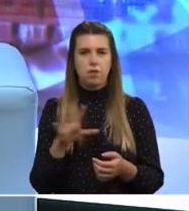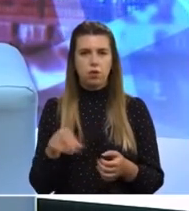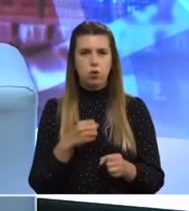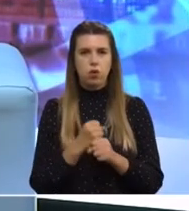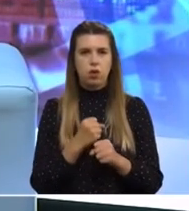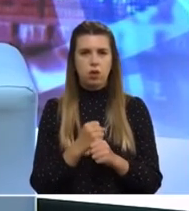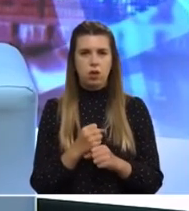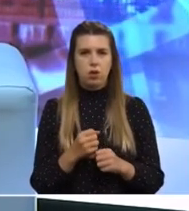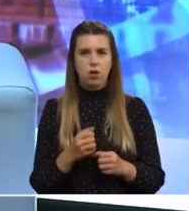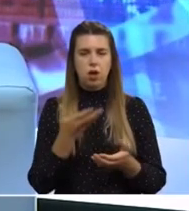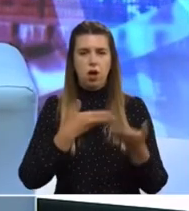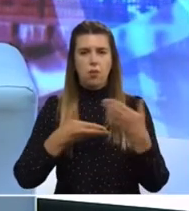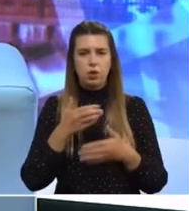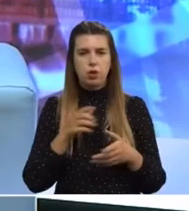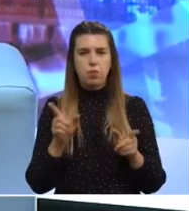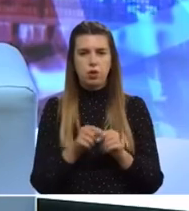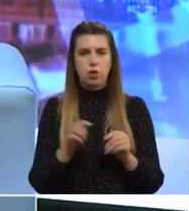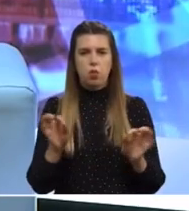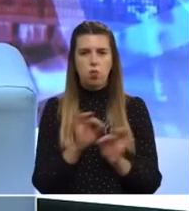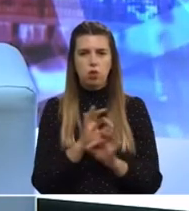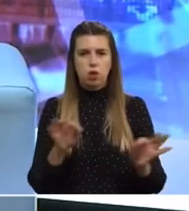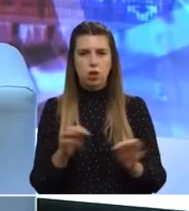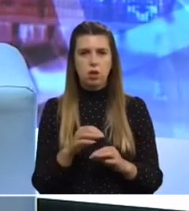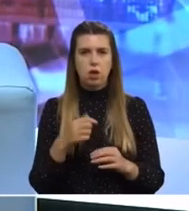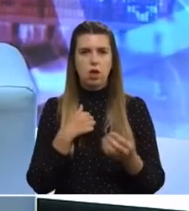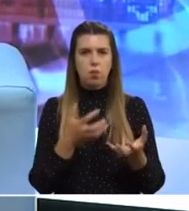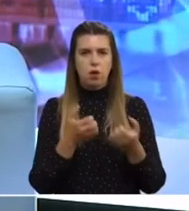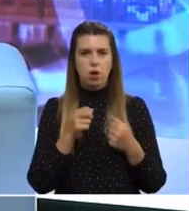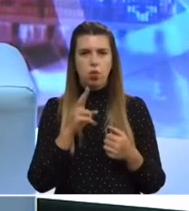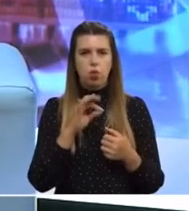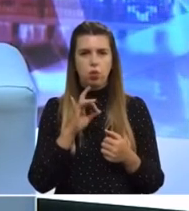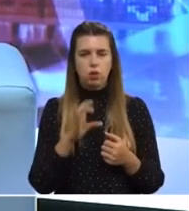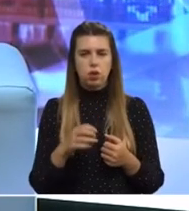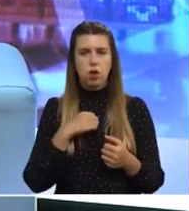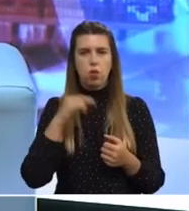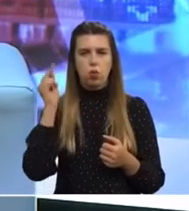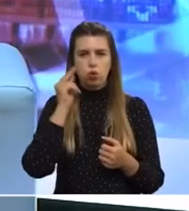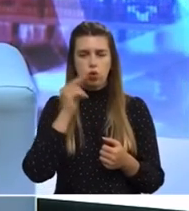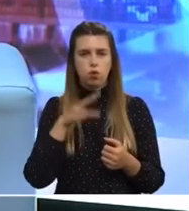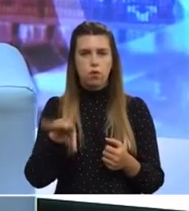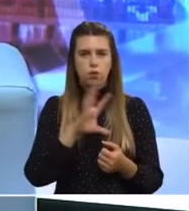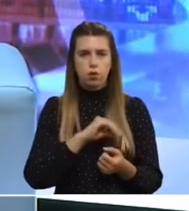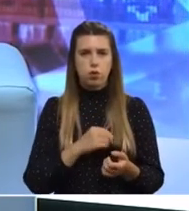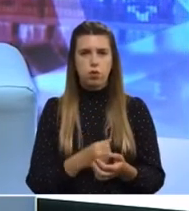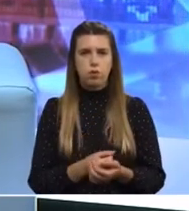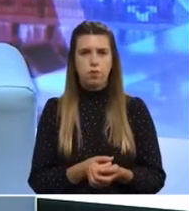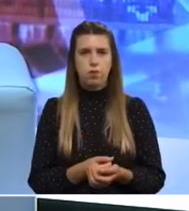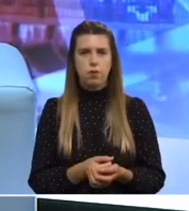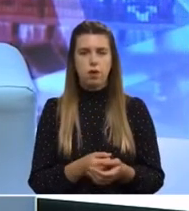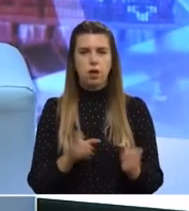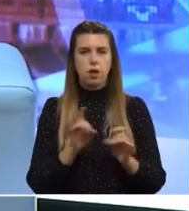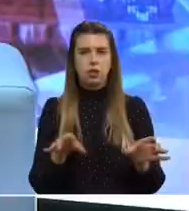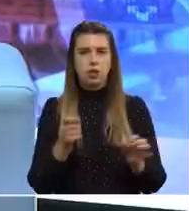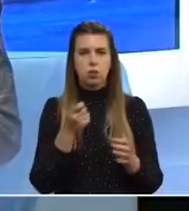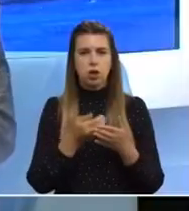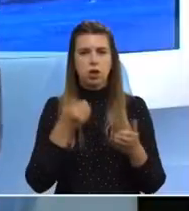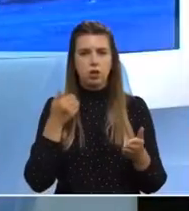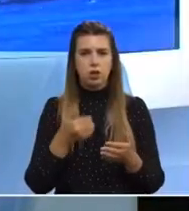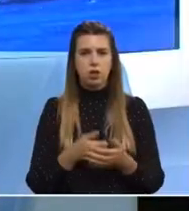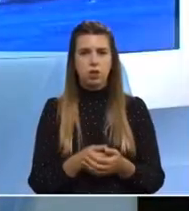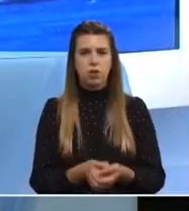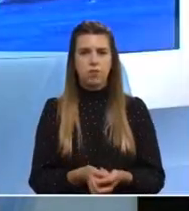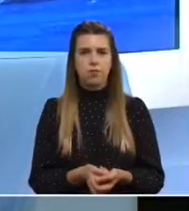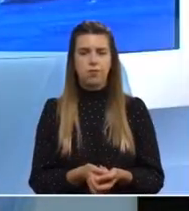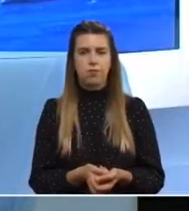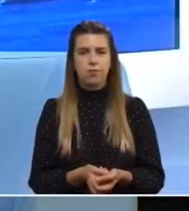через общение с музыкантами. Естественно, я брал курсы, обучался. Вы сказали немножко раньше, что